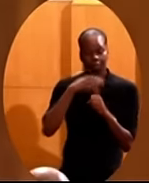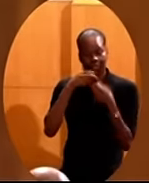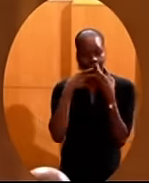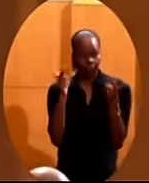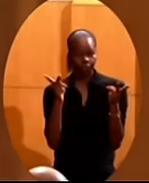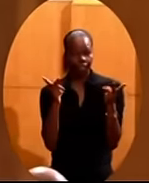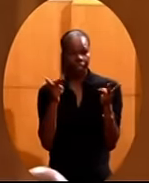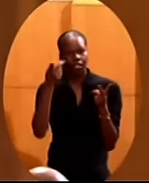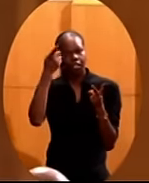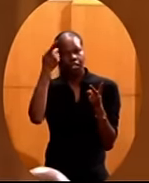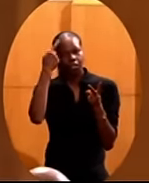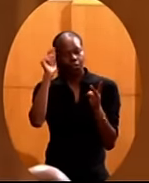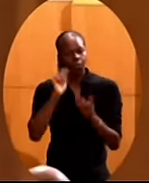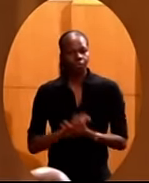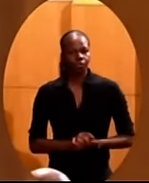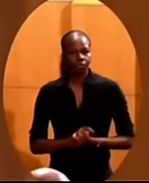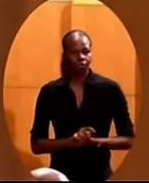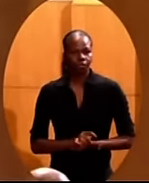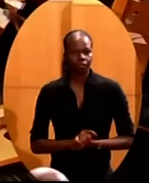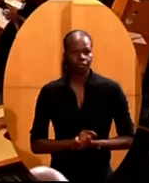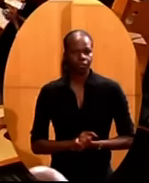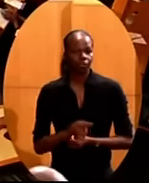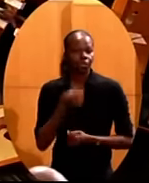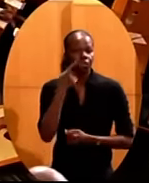qui est contre ça qui lève le